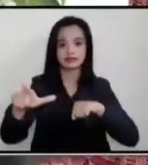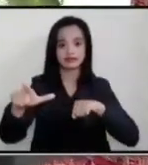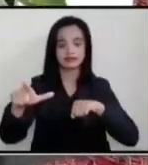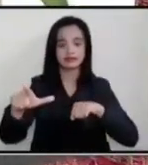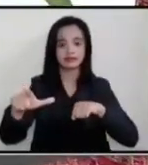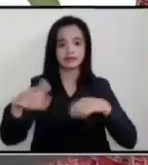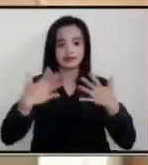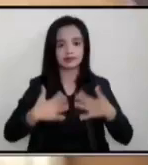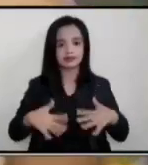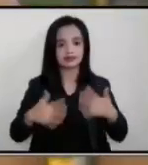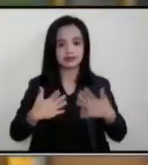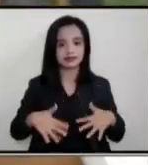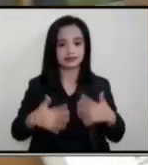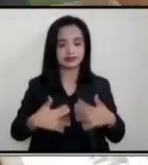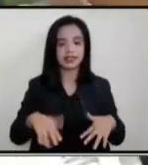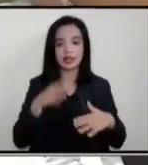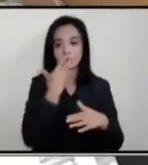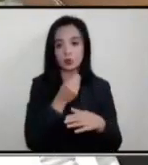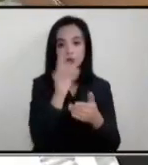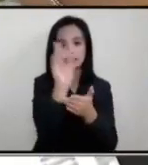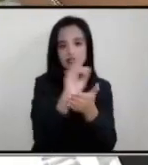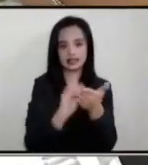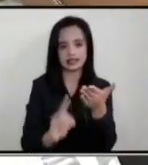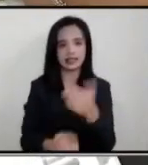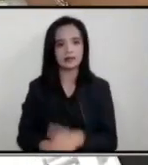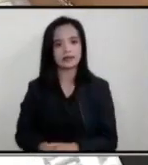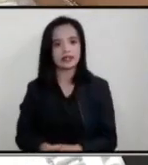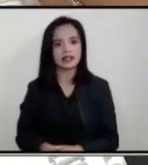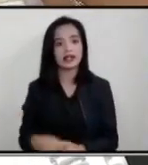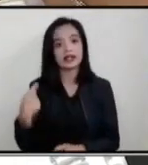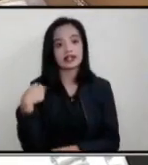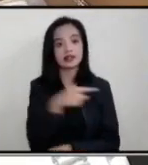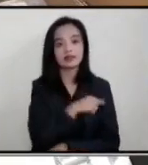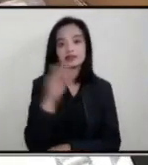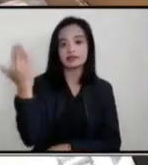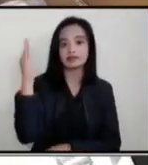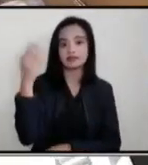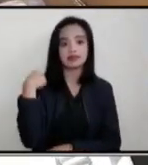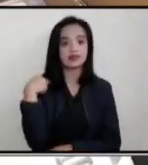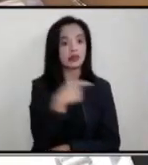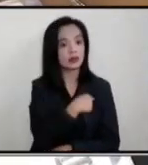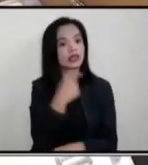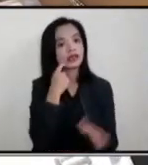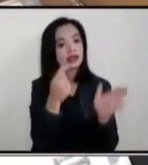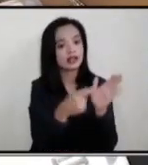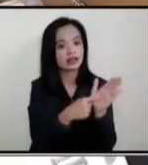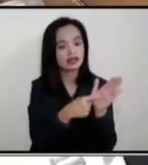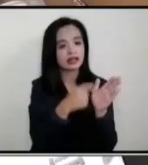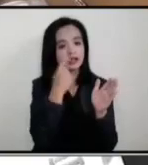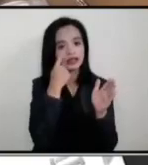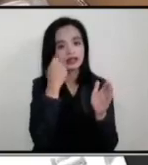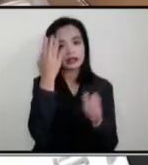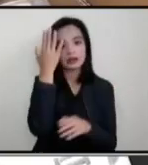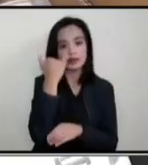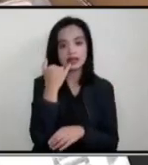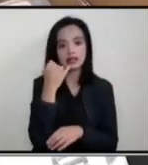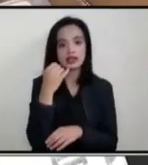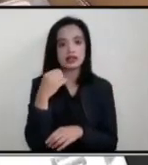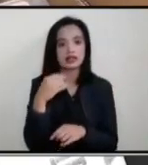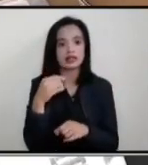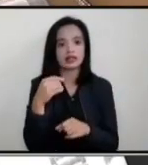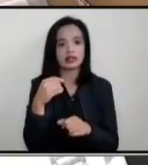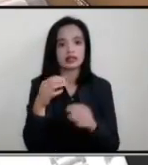designers sa likod nito. As beauty queens, we also recognize the importance of honoring and empowering our